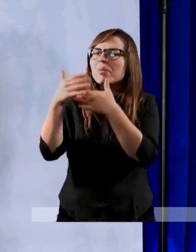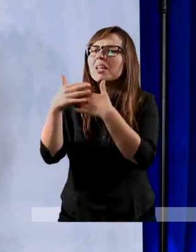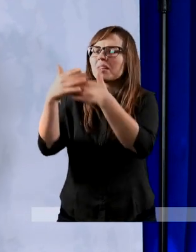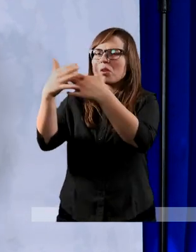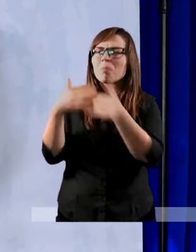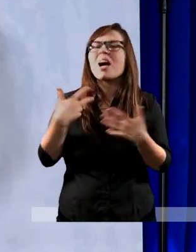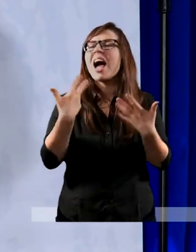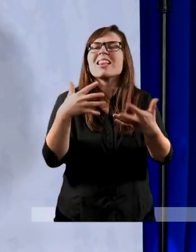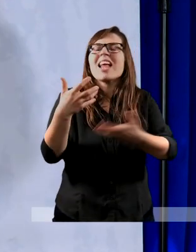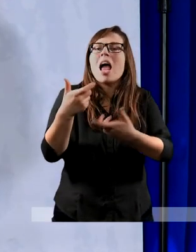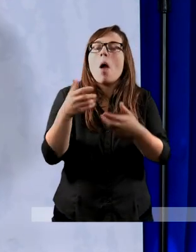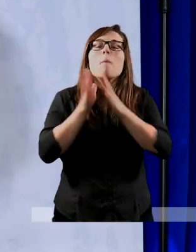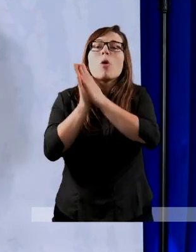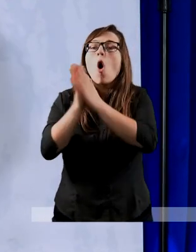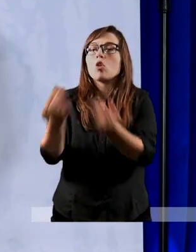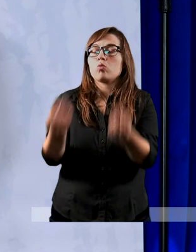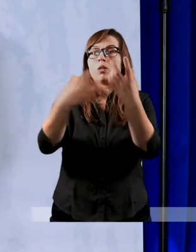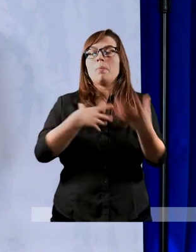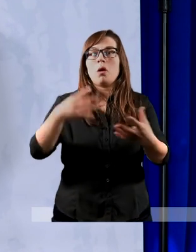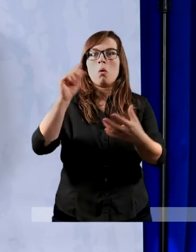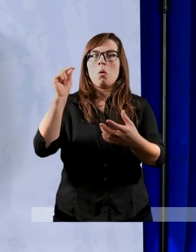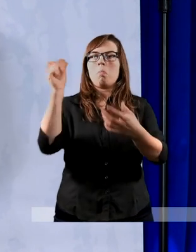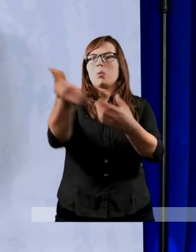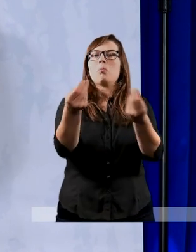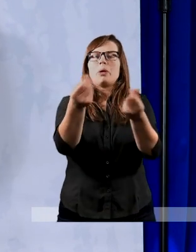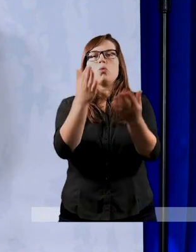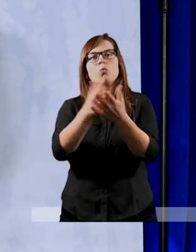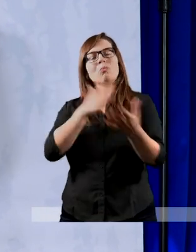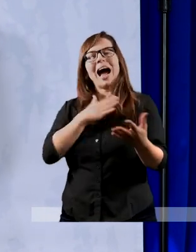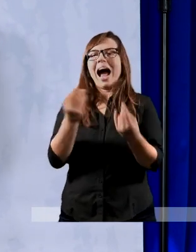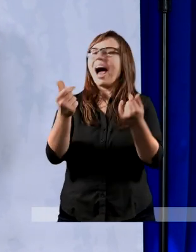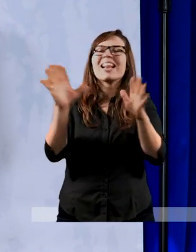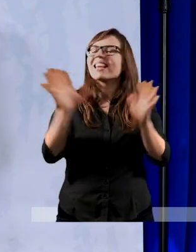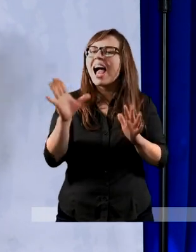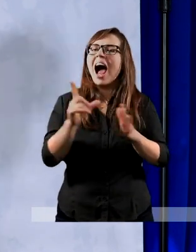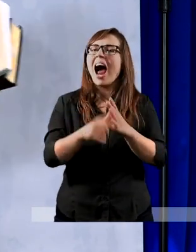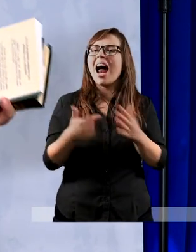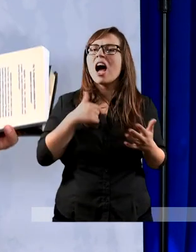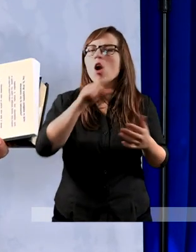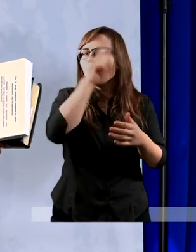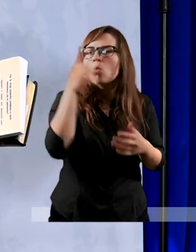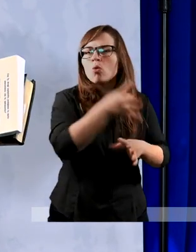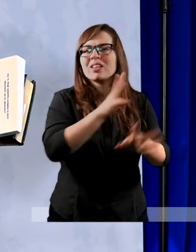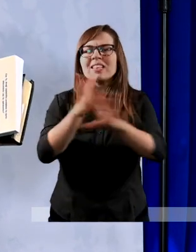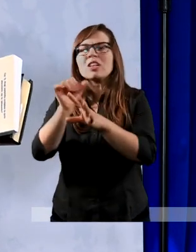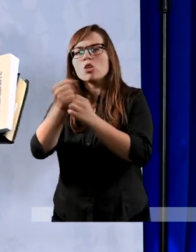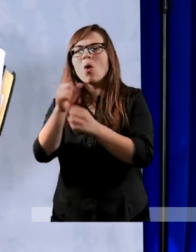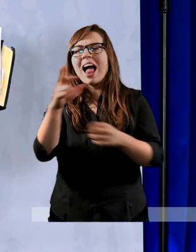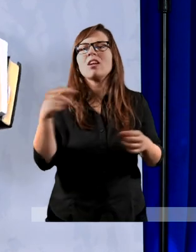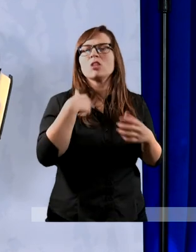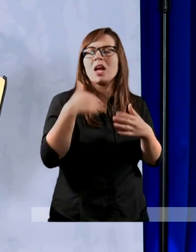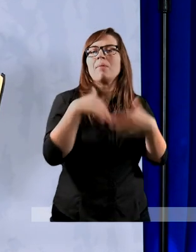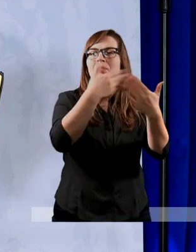i właściwie nie proszę o cud, żeby pieniądze znalazły się za pstryknięciem palca na koncie, ale są klienci,